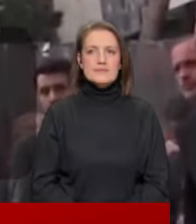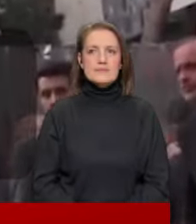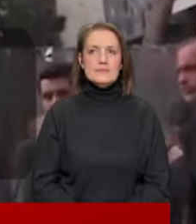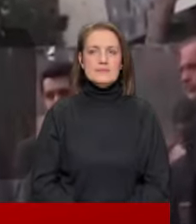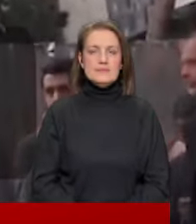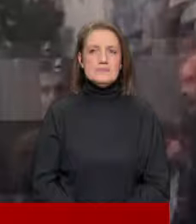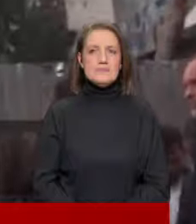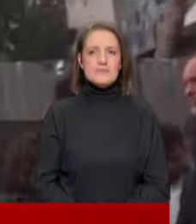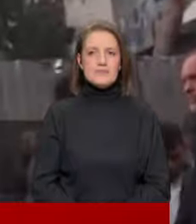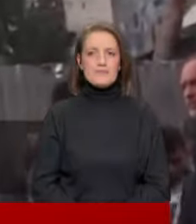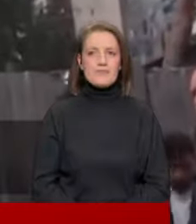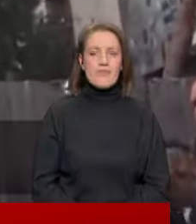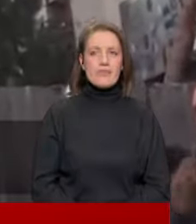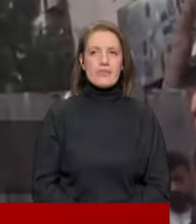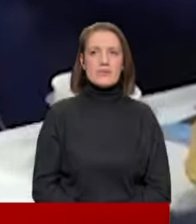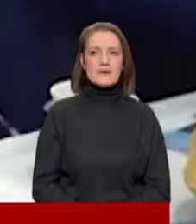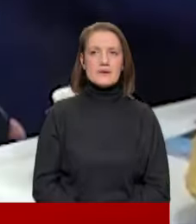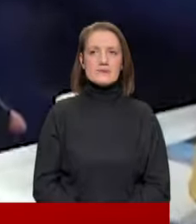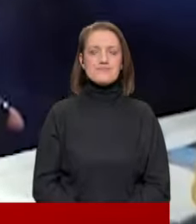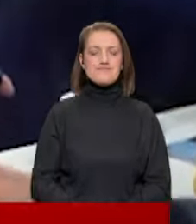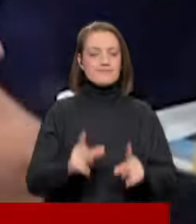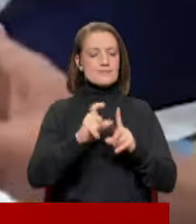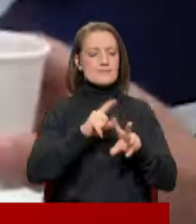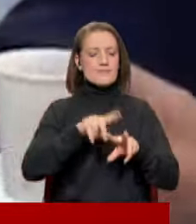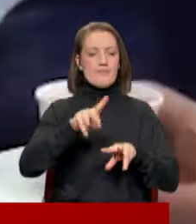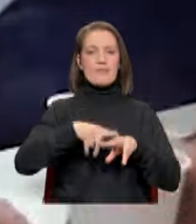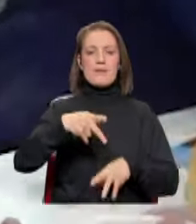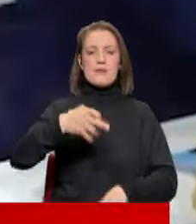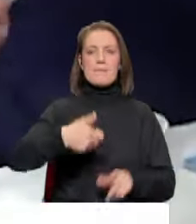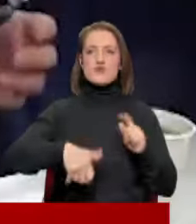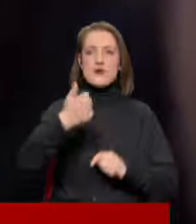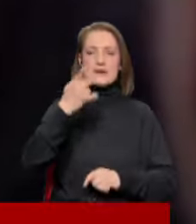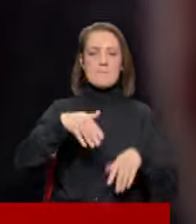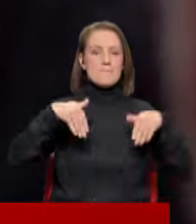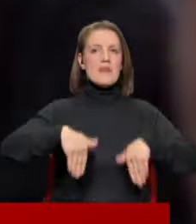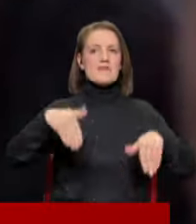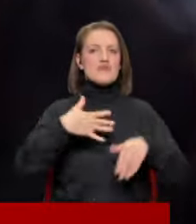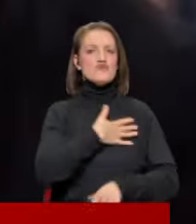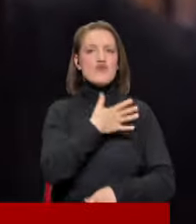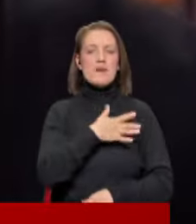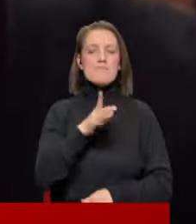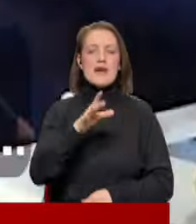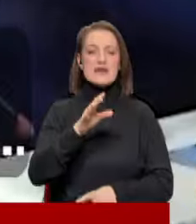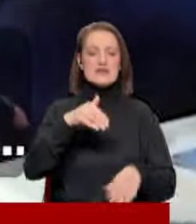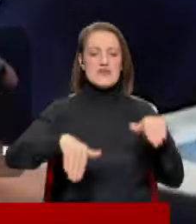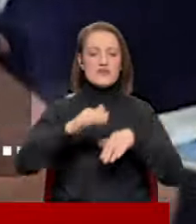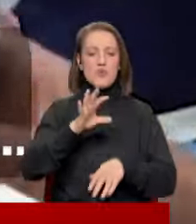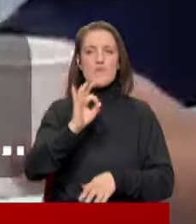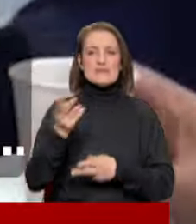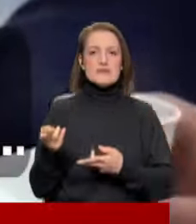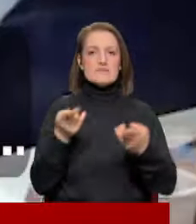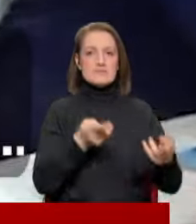pankartın üstüne partinin adını yazmadı Deva Partisi Genel Başkan Ali Babacan da Manavgat'ta CHP seçim ofisine misafir